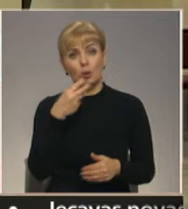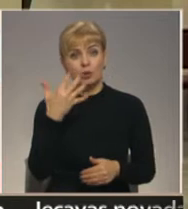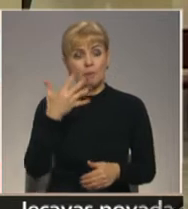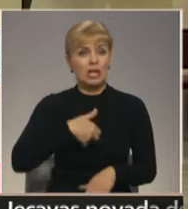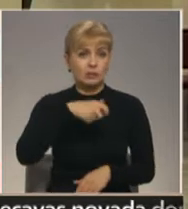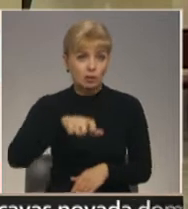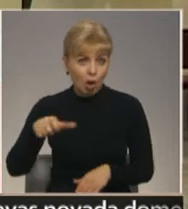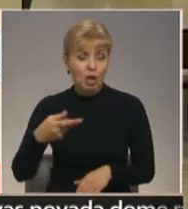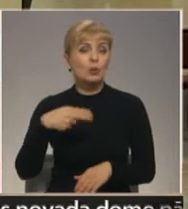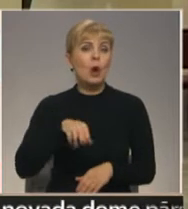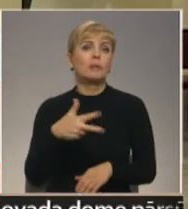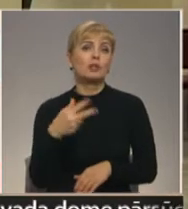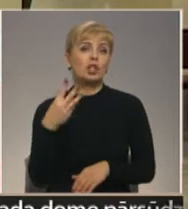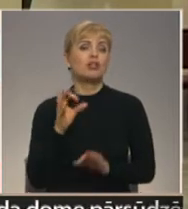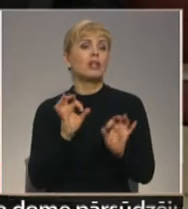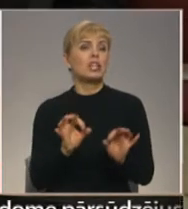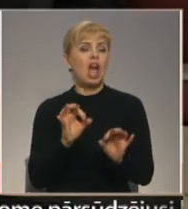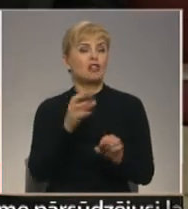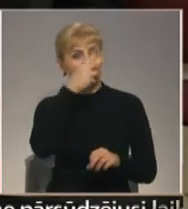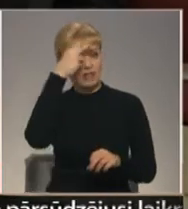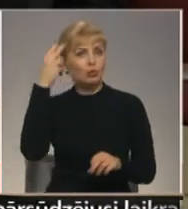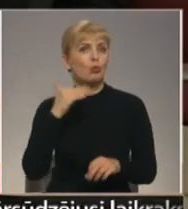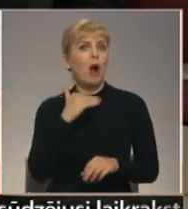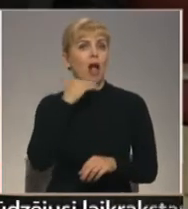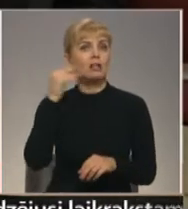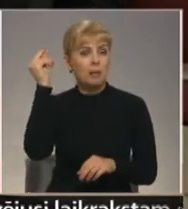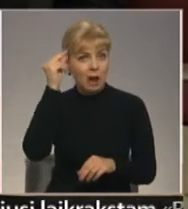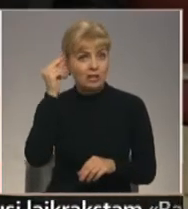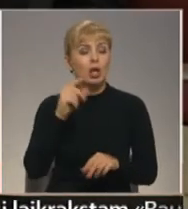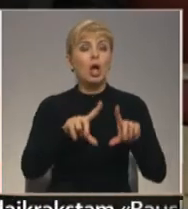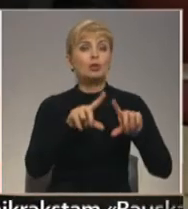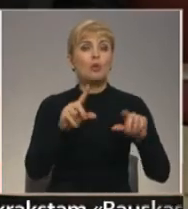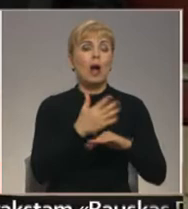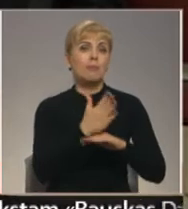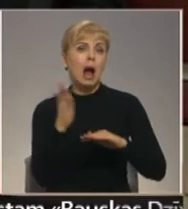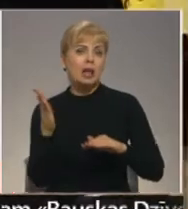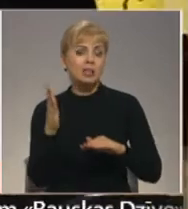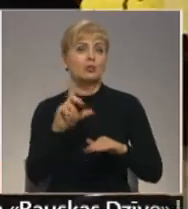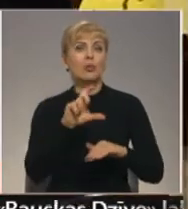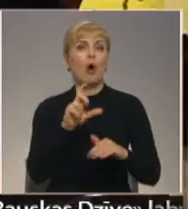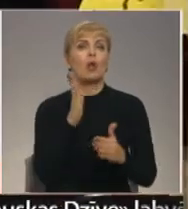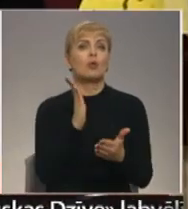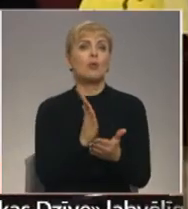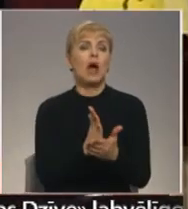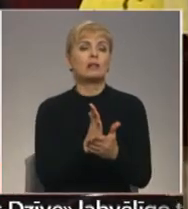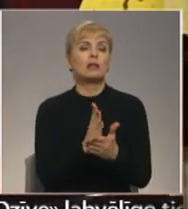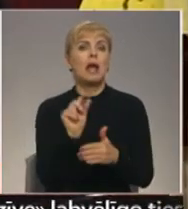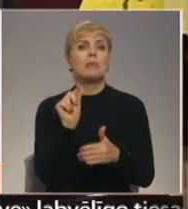no tiem 34 tieši vidusskolas klasēs. Līdz ar to skola pārsniedz valstī noteikto minimālo